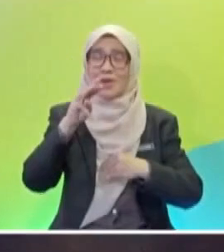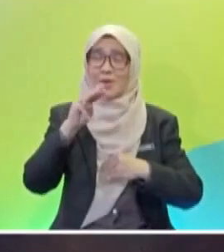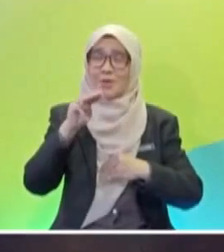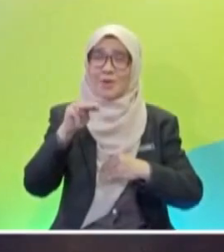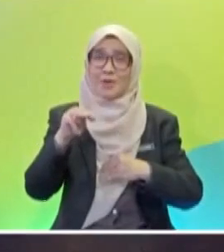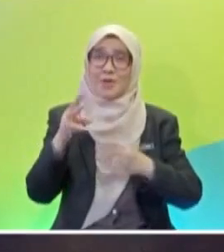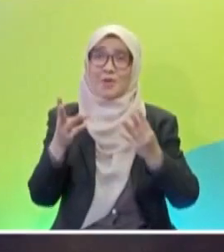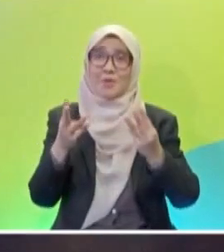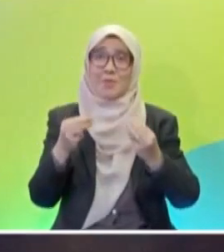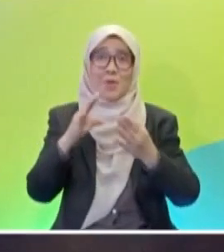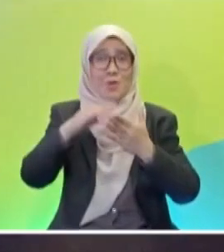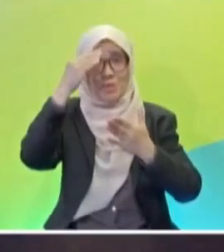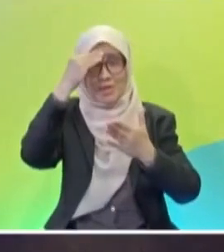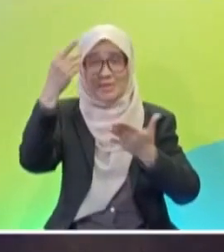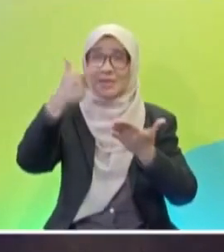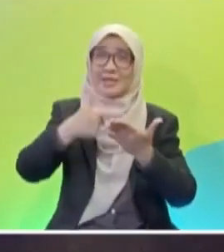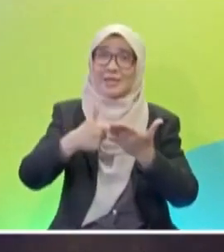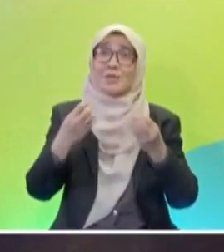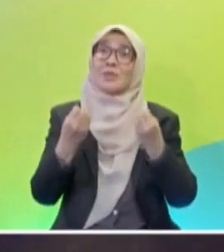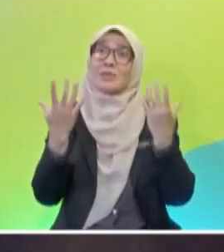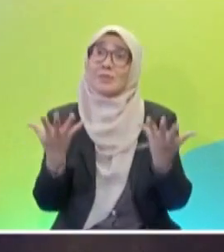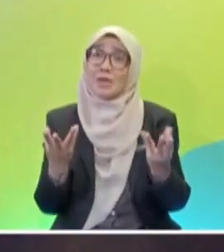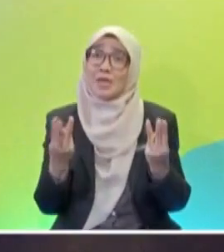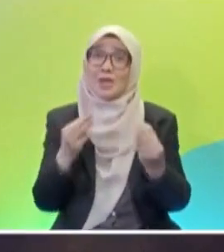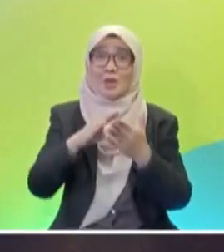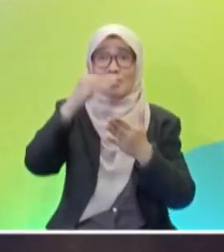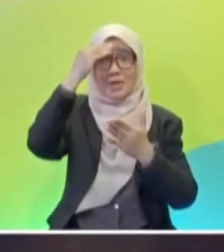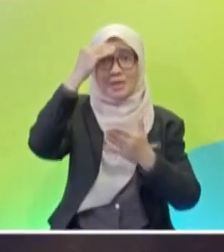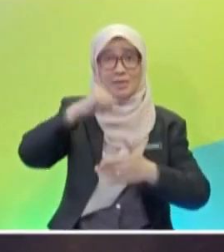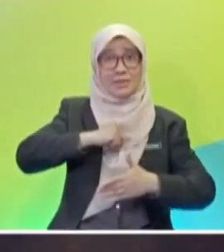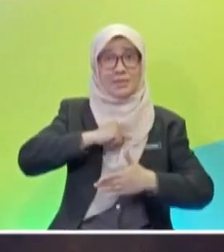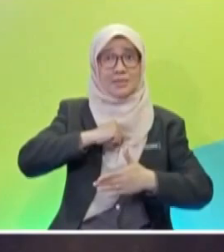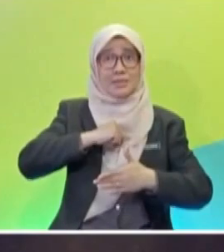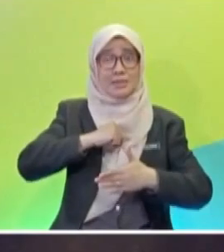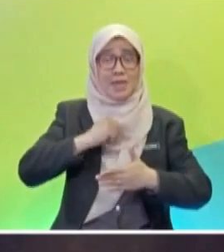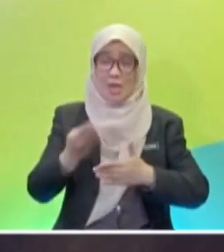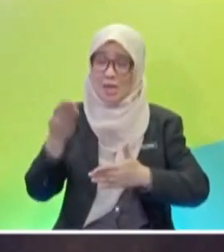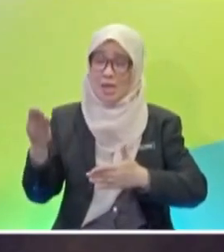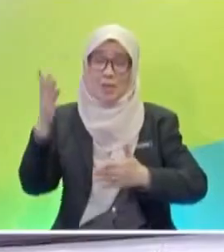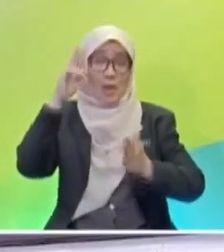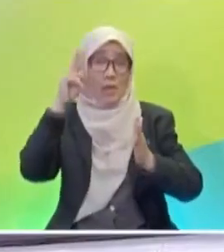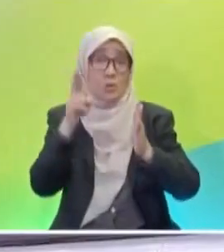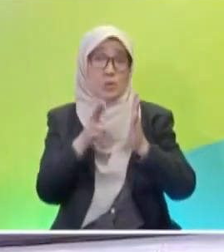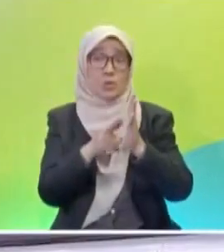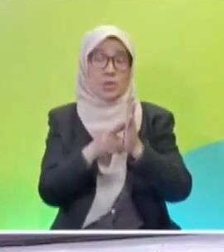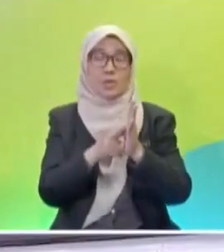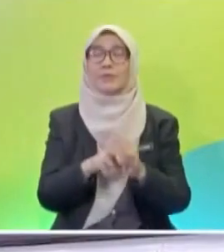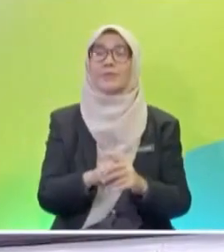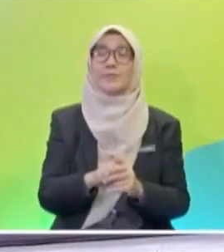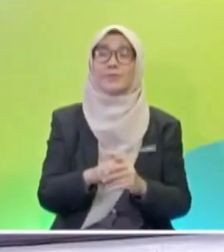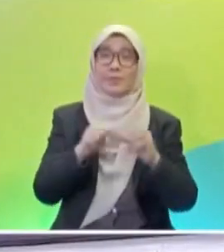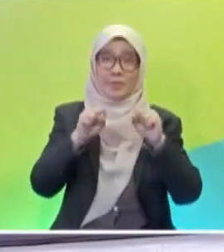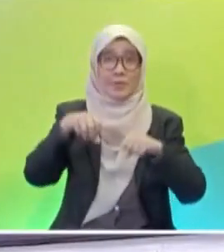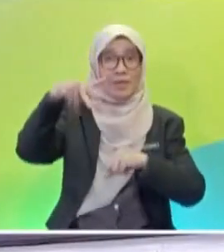nak belajar lagi Saya nak cari lagi ilmu di kamar ini cari bahan rujukan yang lebih lanjut oke mereka boleh cari bahan